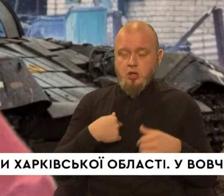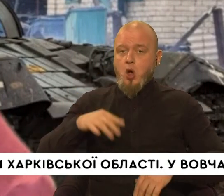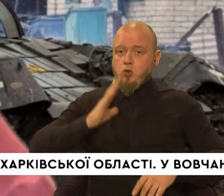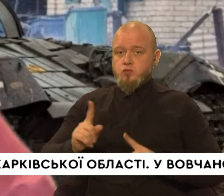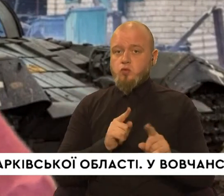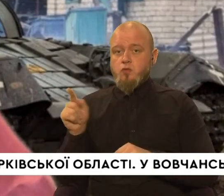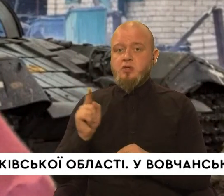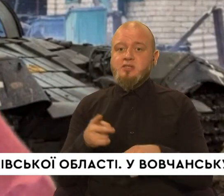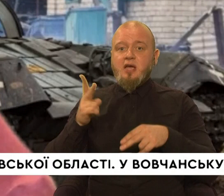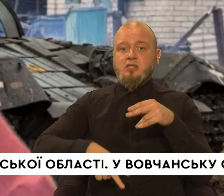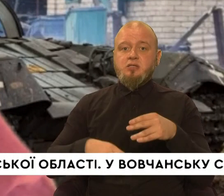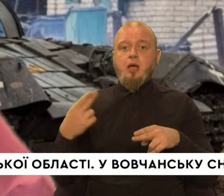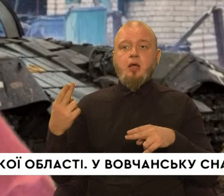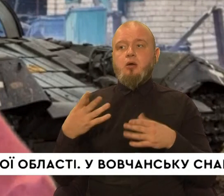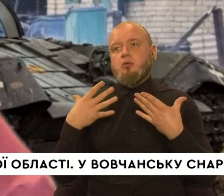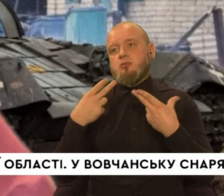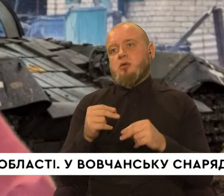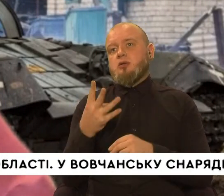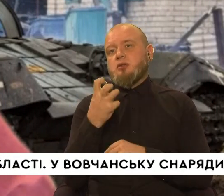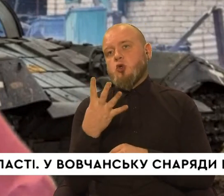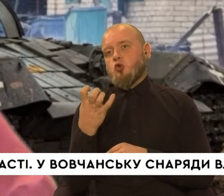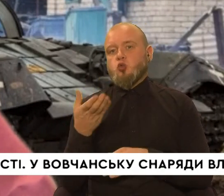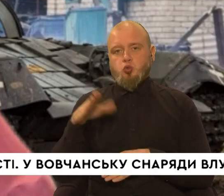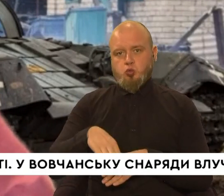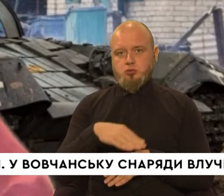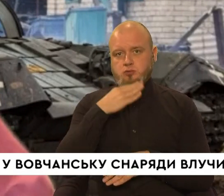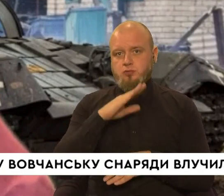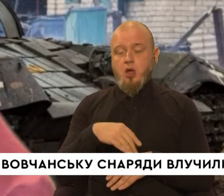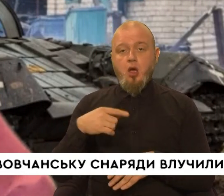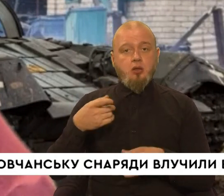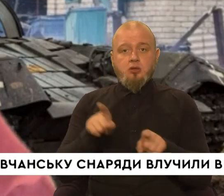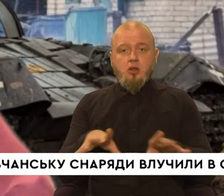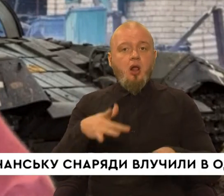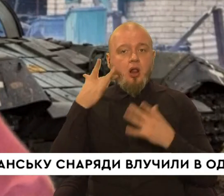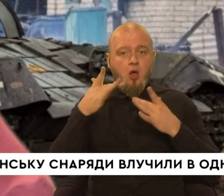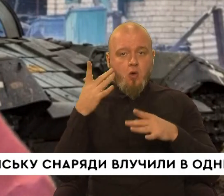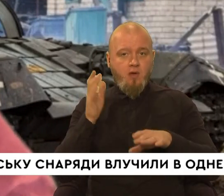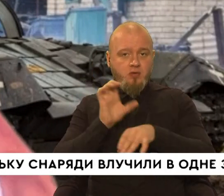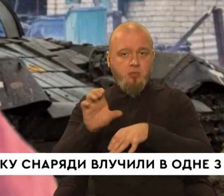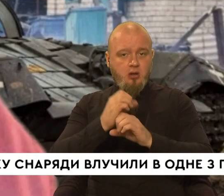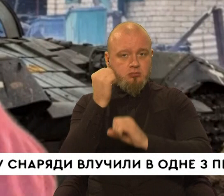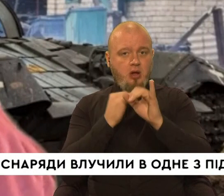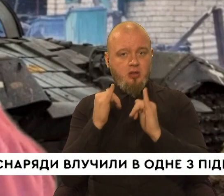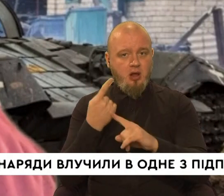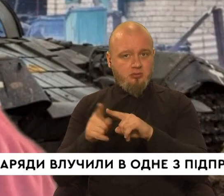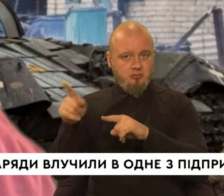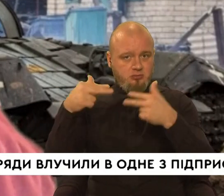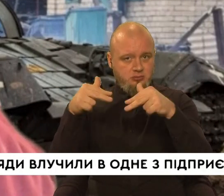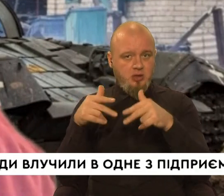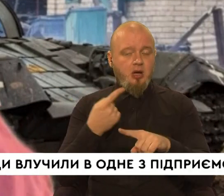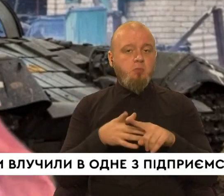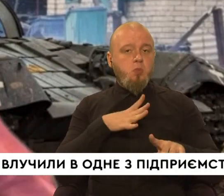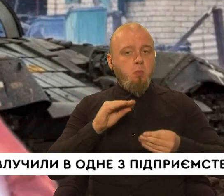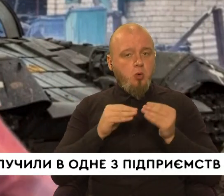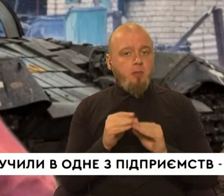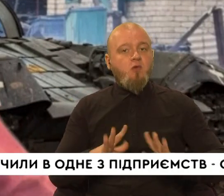очікував, що вони закінчаться десь на 300-400 одиницях. Бо не так легко виробляти двигуни для них. І це було особливою проблемою